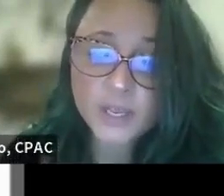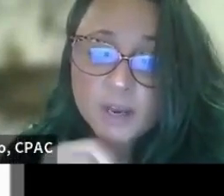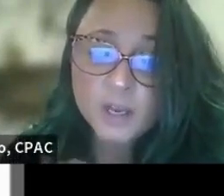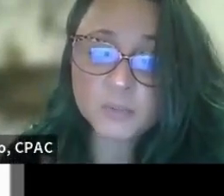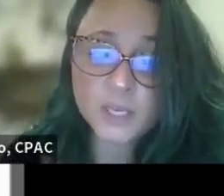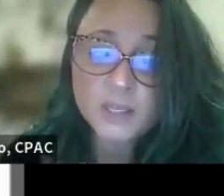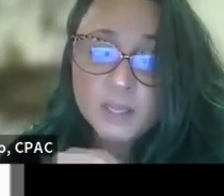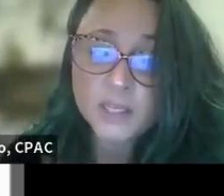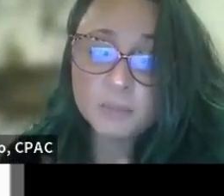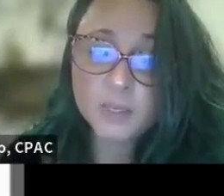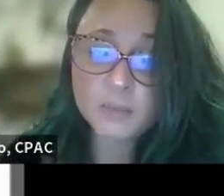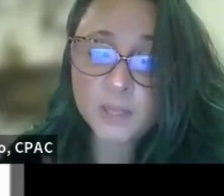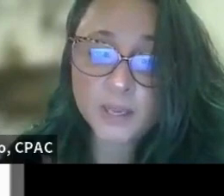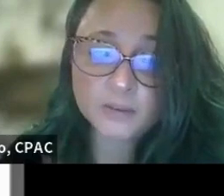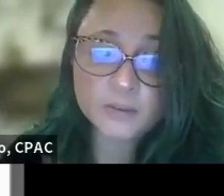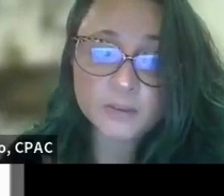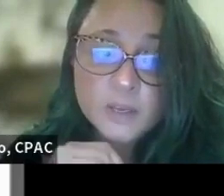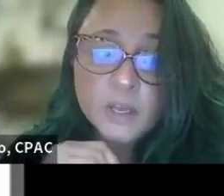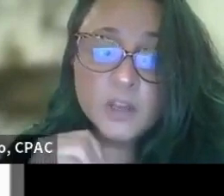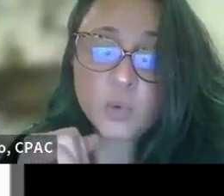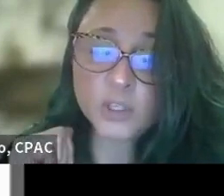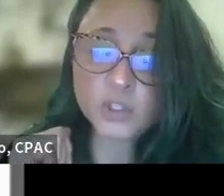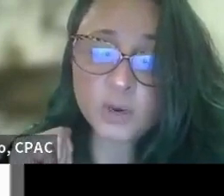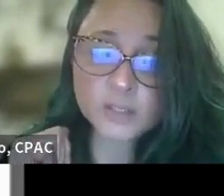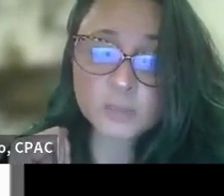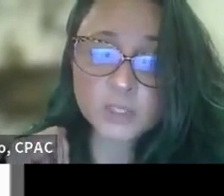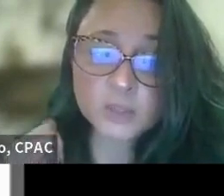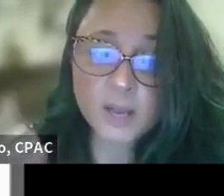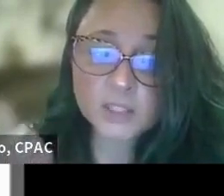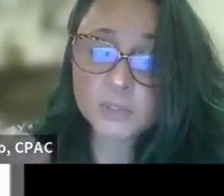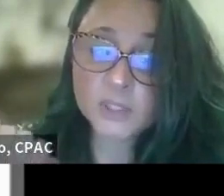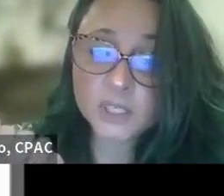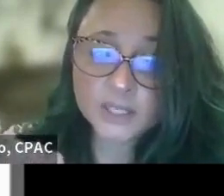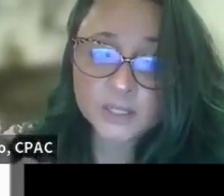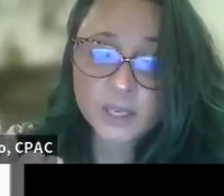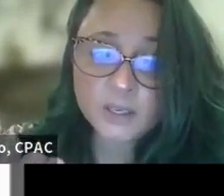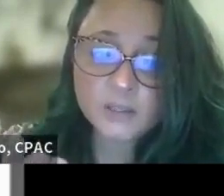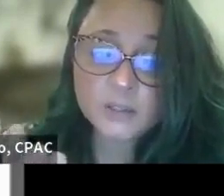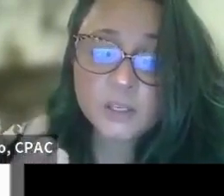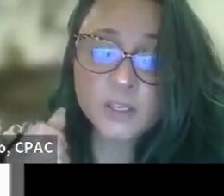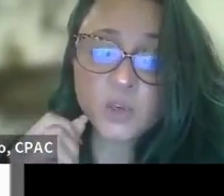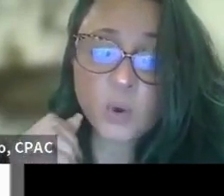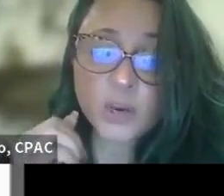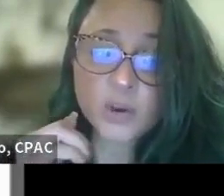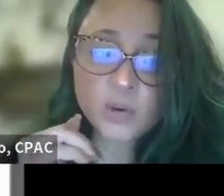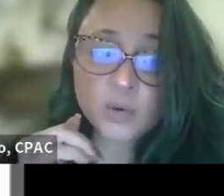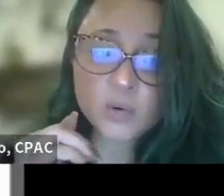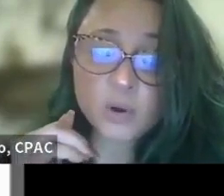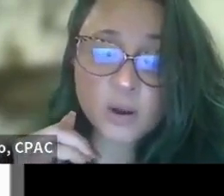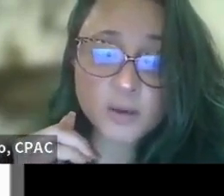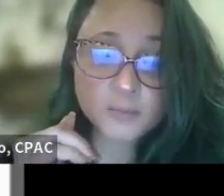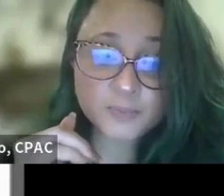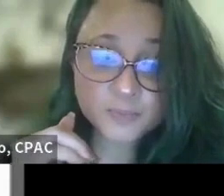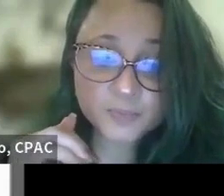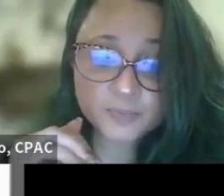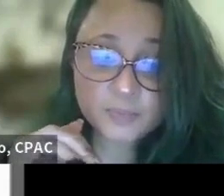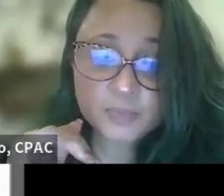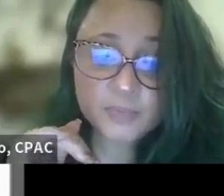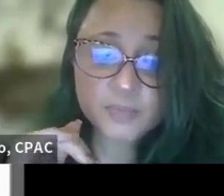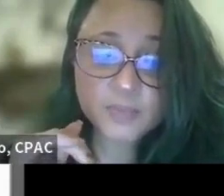你需要什么样的翻译服务？你需要个人面对面的翻译服务，还是需要在线的一个翻译服务？